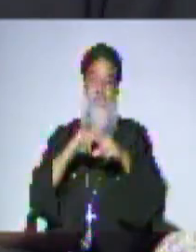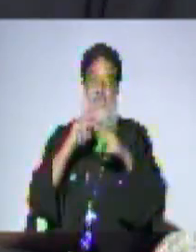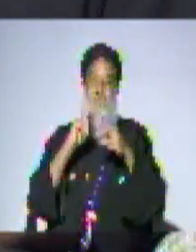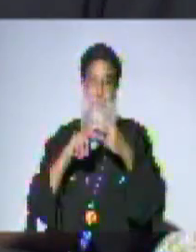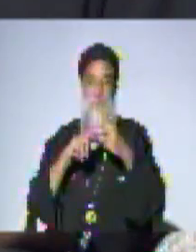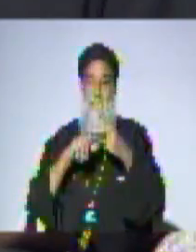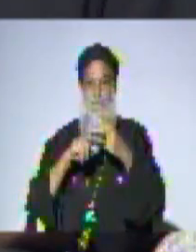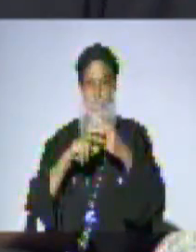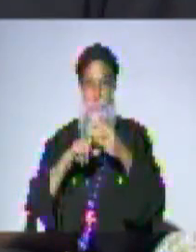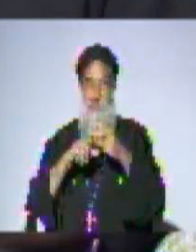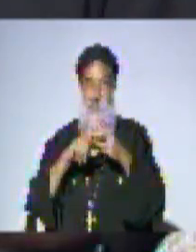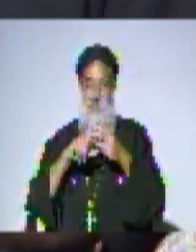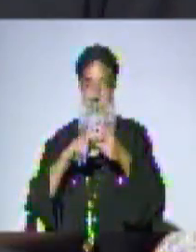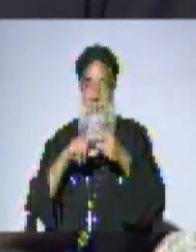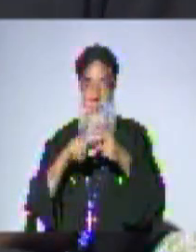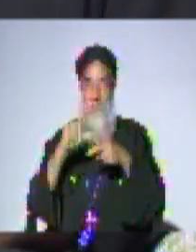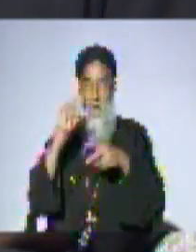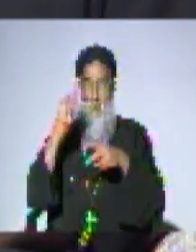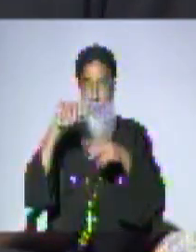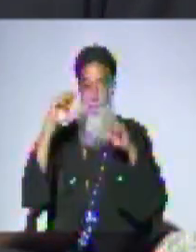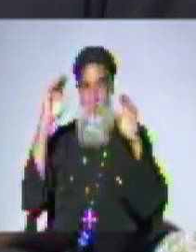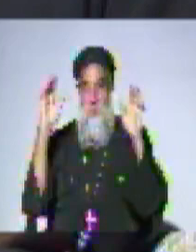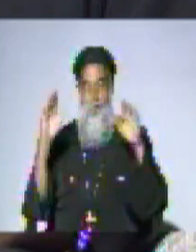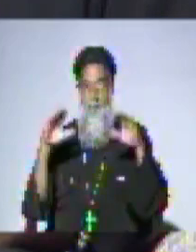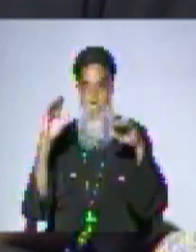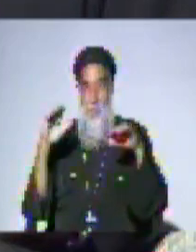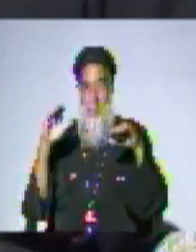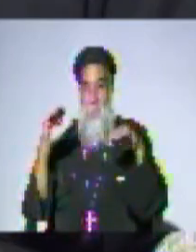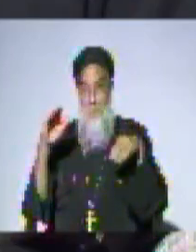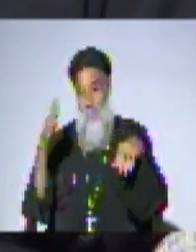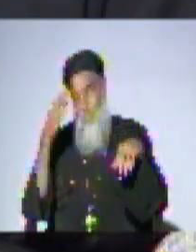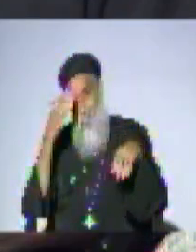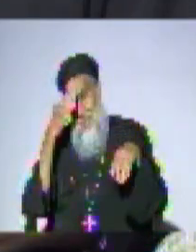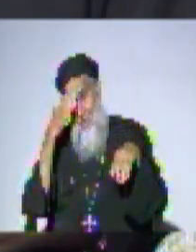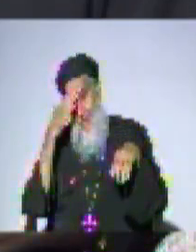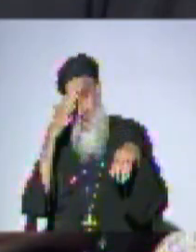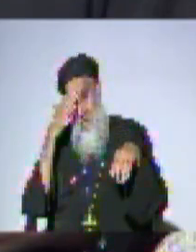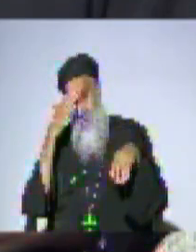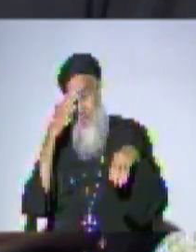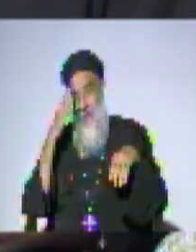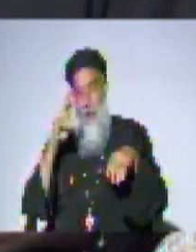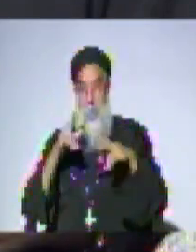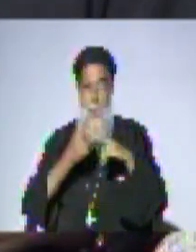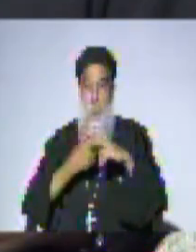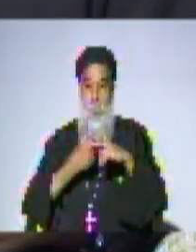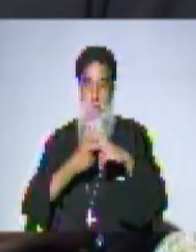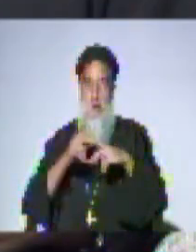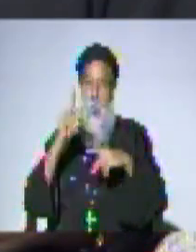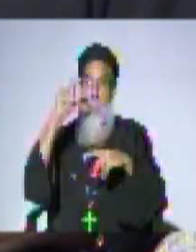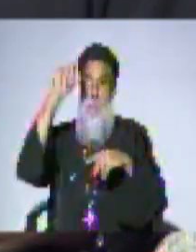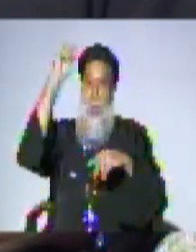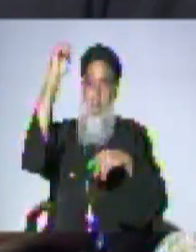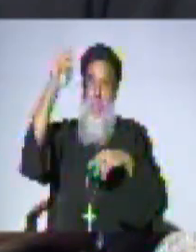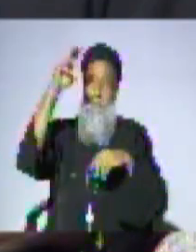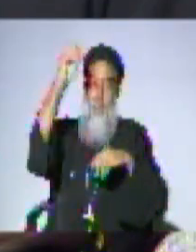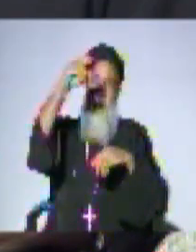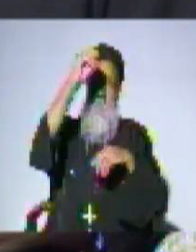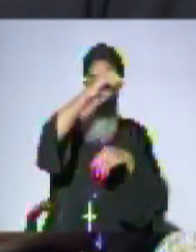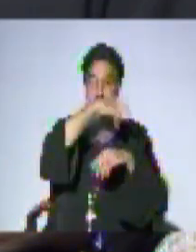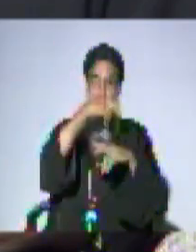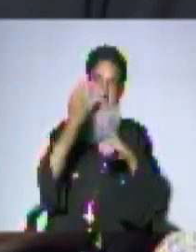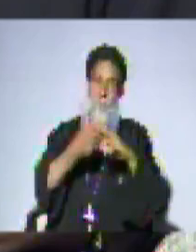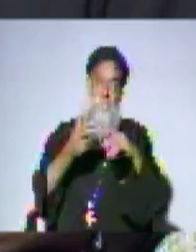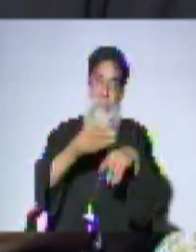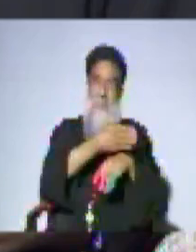لصرف ملاك الذبيحة، يعني قد يكون يعني تصرف من الناس ان هم بياخدوا المية بتاعت ملاك الذبيحة لكن هم لسه المية بتاعت